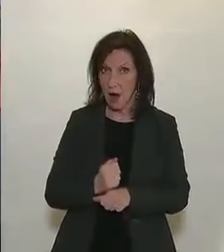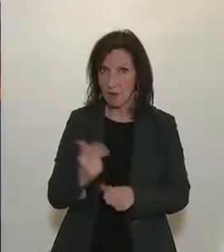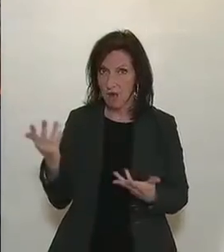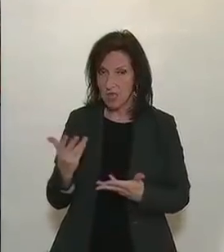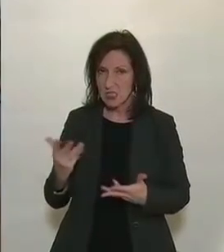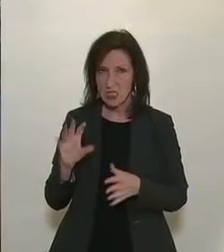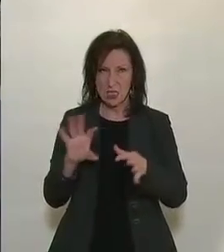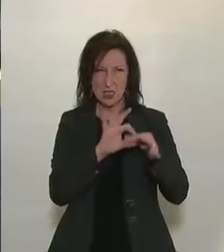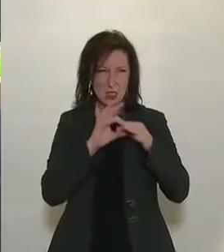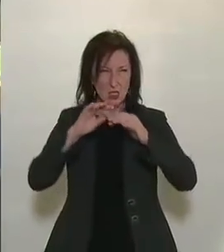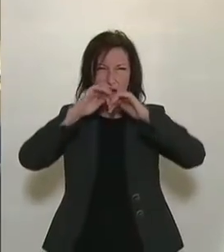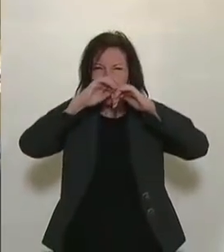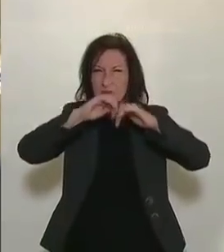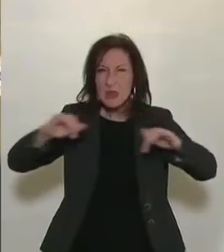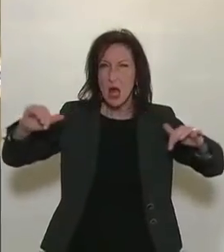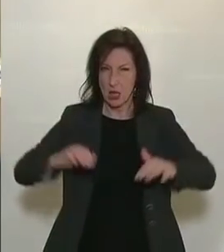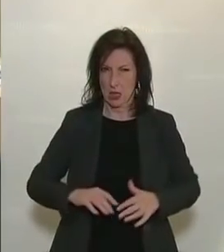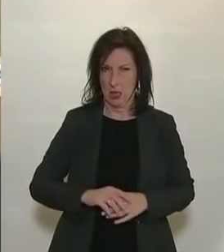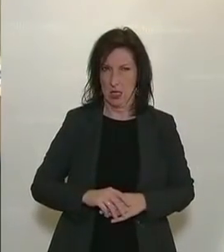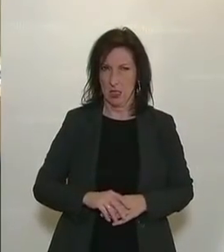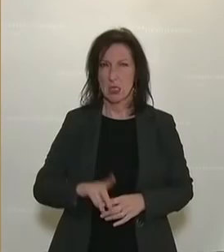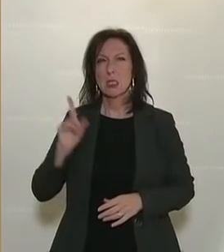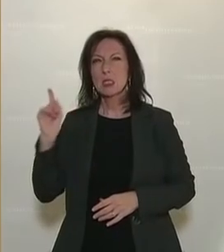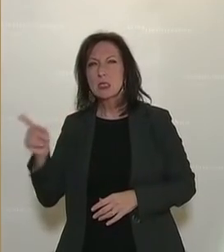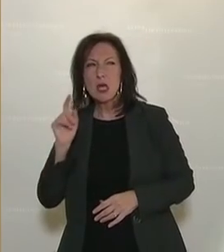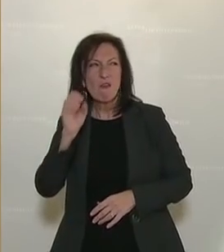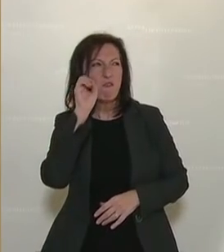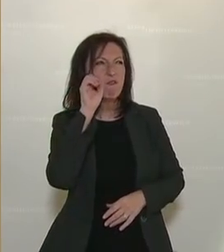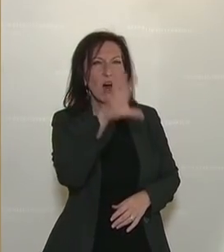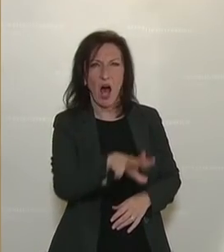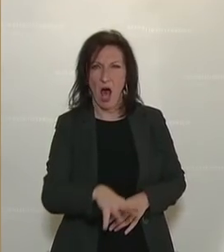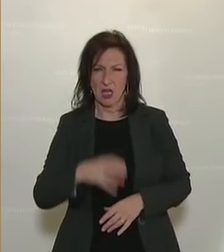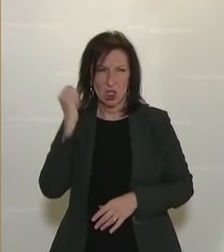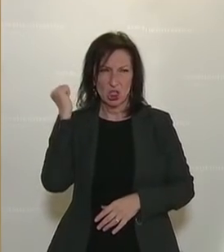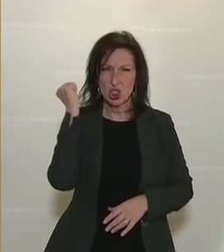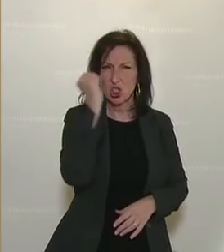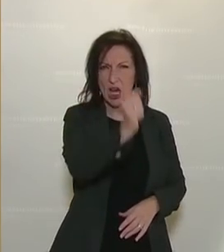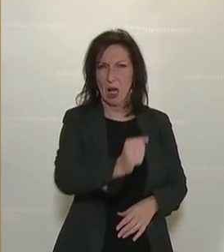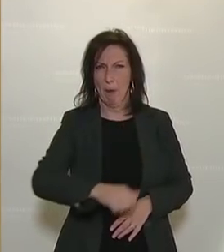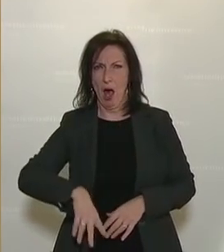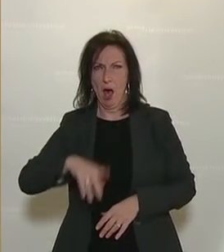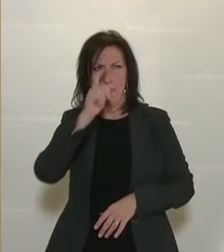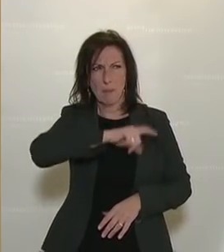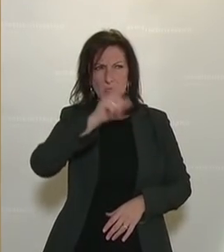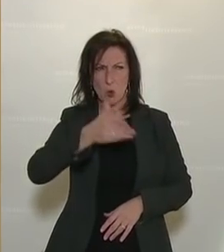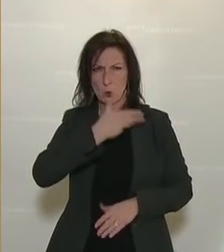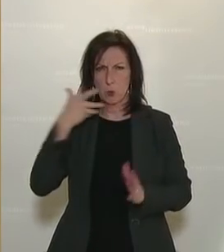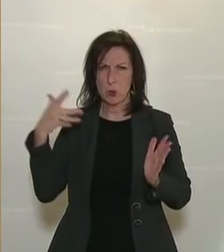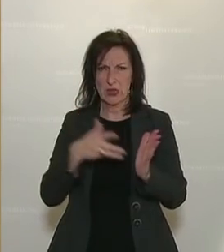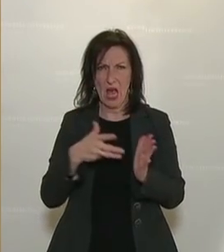Spaltung der Gesellschaft, eine Befeuerung des Denunziantentums, eine Stigmatisierung der Nicht-Getesteten, eine Erpressung